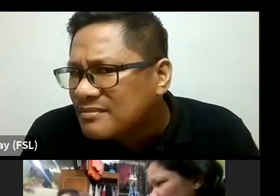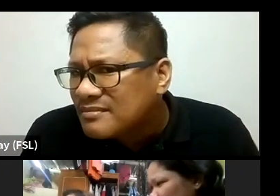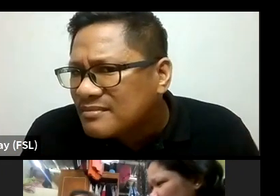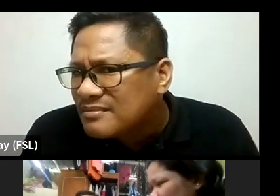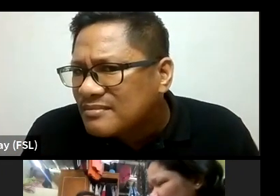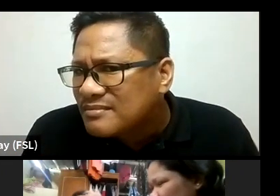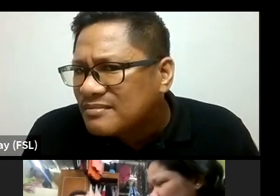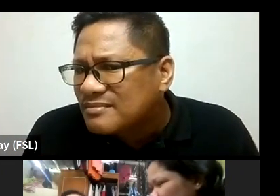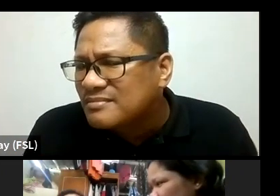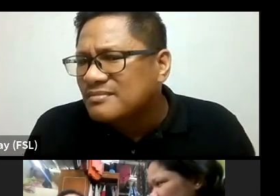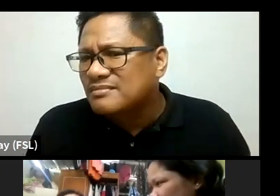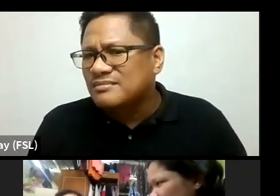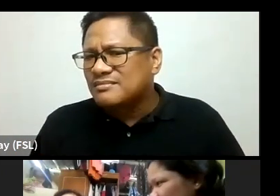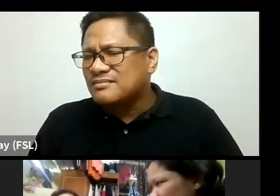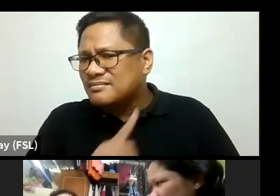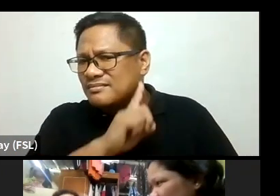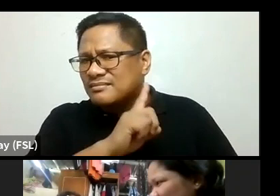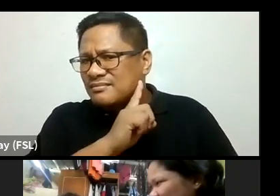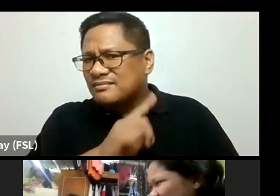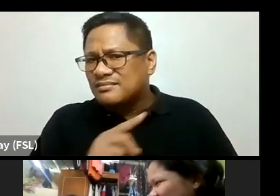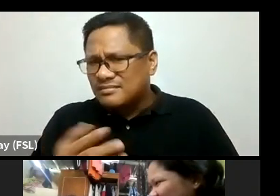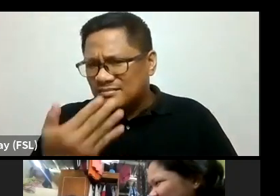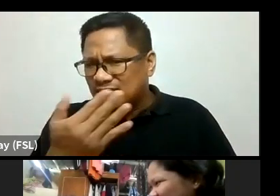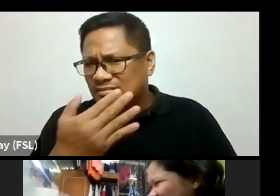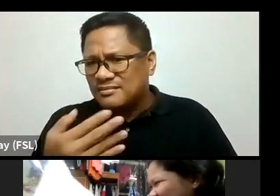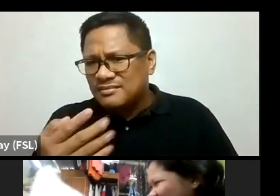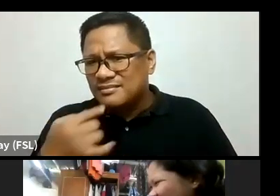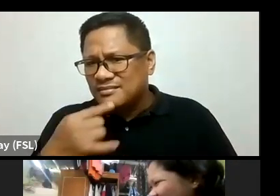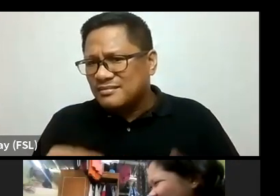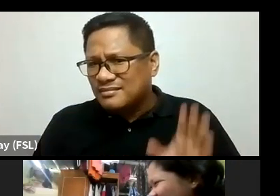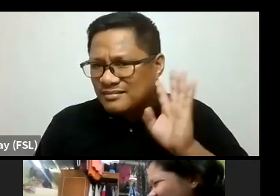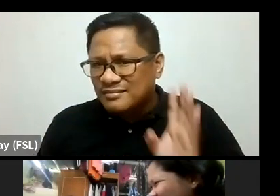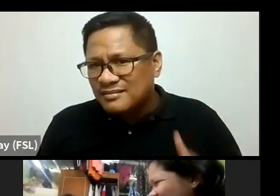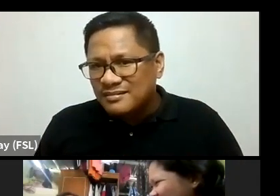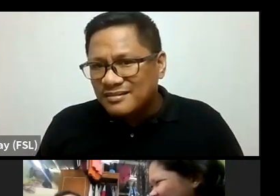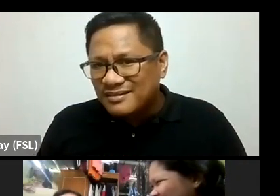Hindi kita marinig, Sheila. Lapit ka sa mic.